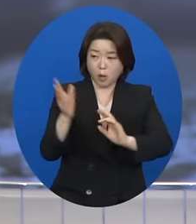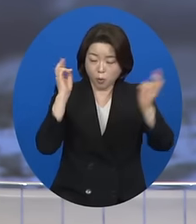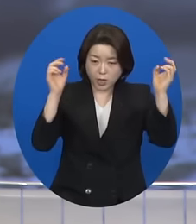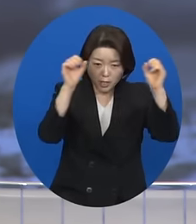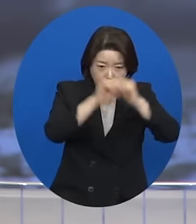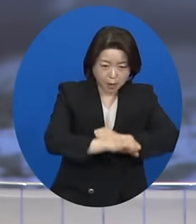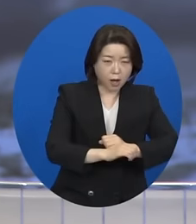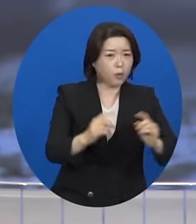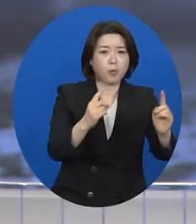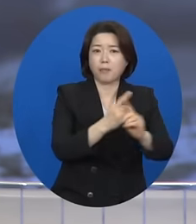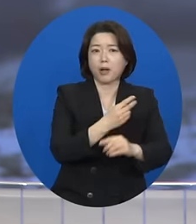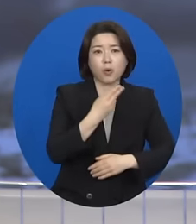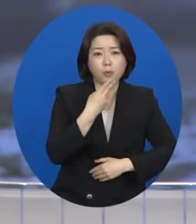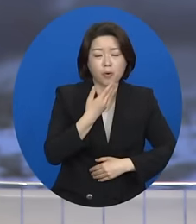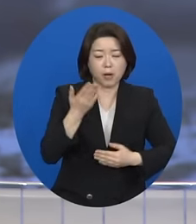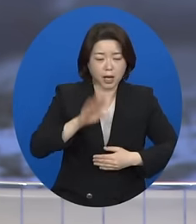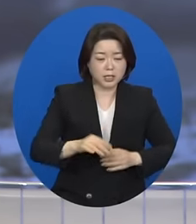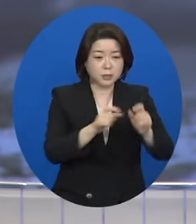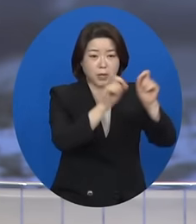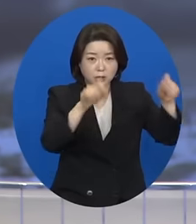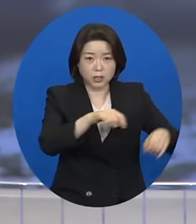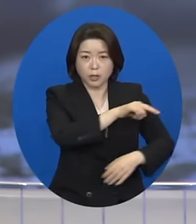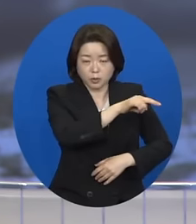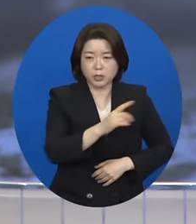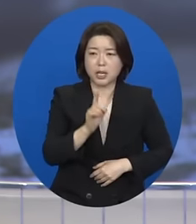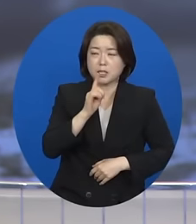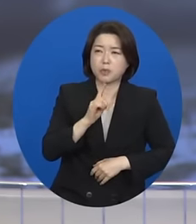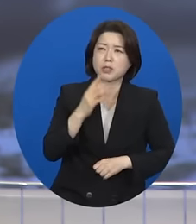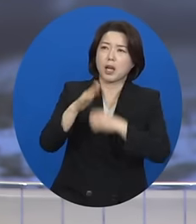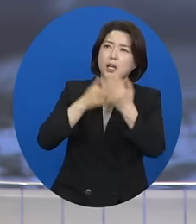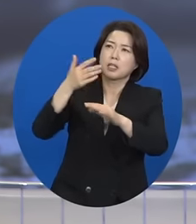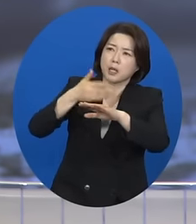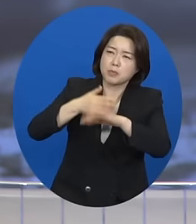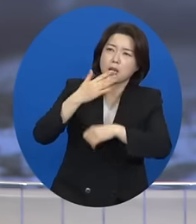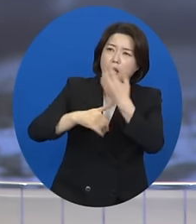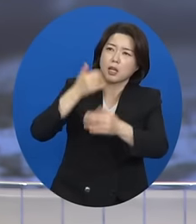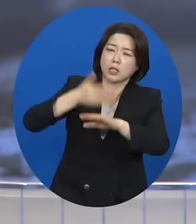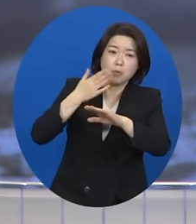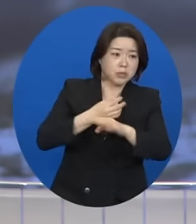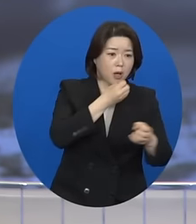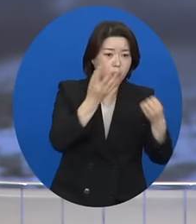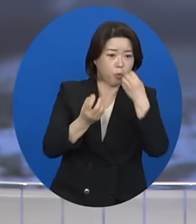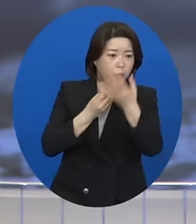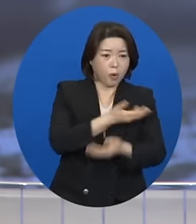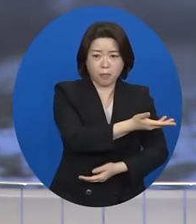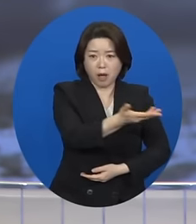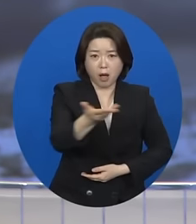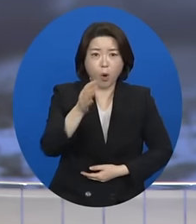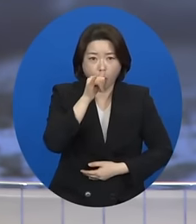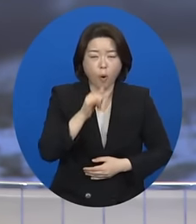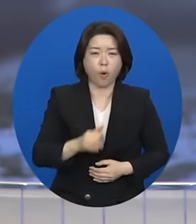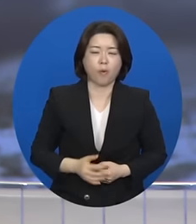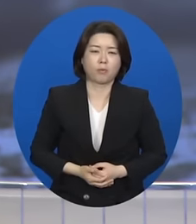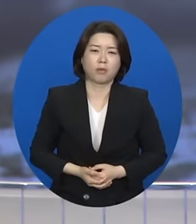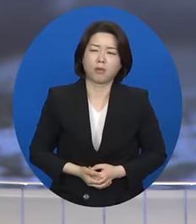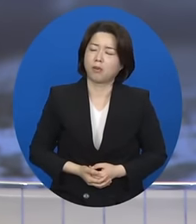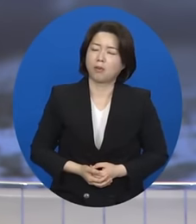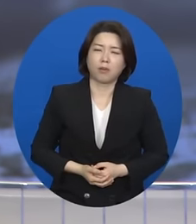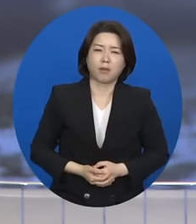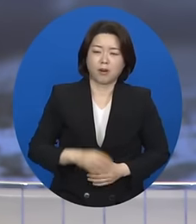없지만들의 입에서 종일 하나님 감사합니다라는 백이 흘러나왔습니다 처음